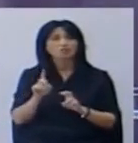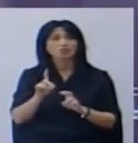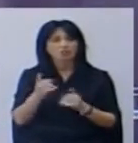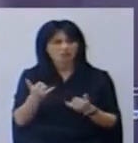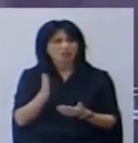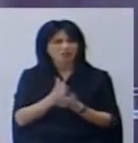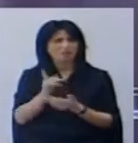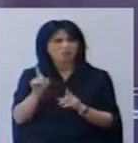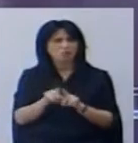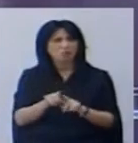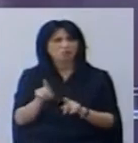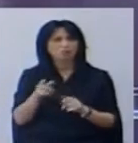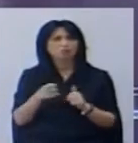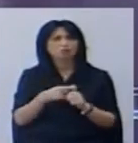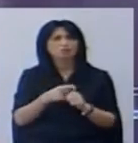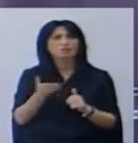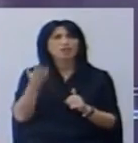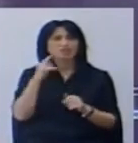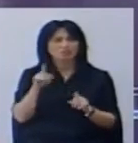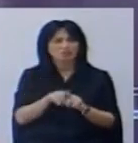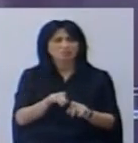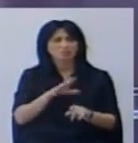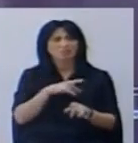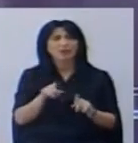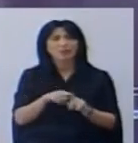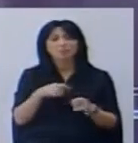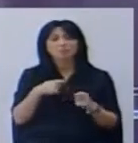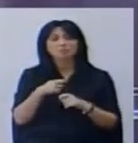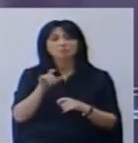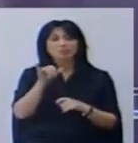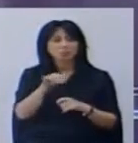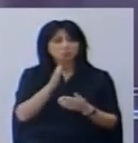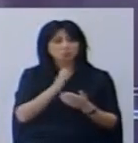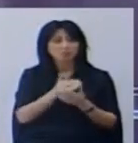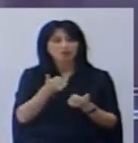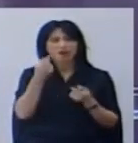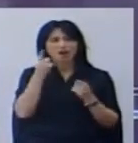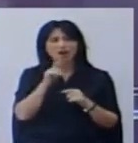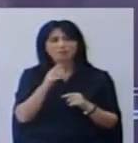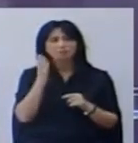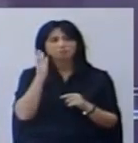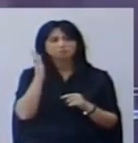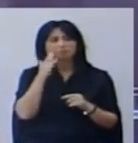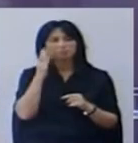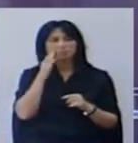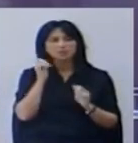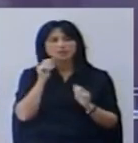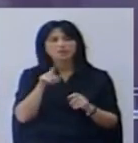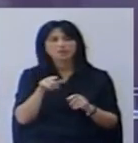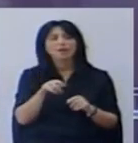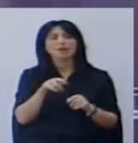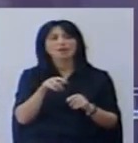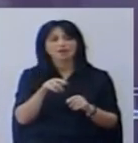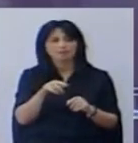გვყავს ეხლაც და არაერთი გვყავდა წარსულშიც. ამიტომ ვიციან ძალიან კარგად, როგორ შეიძლება